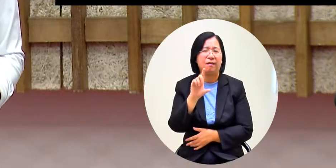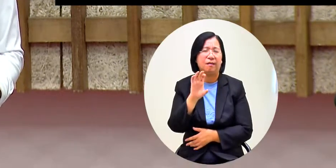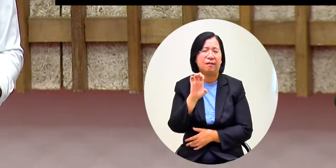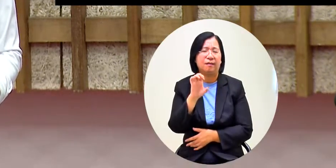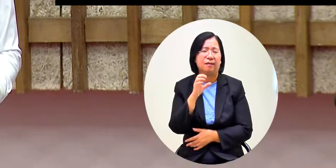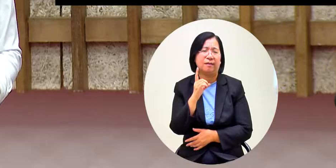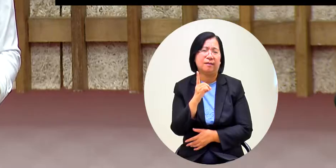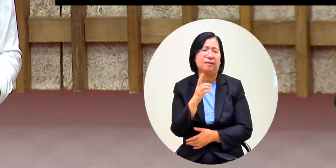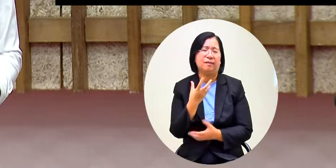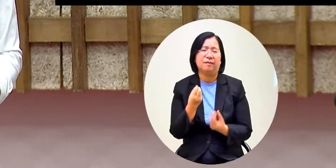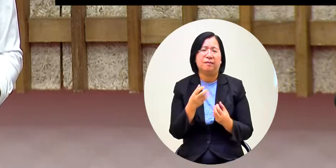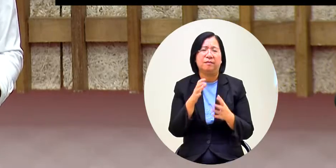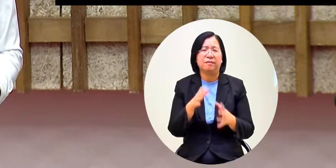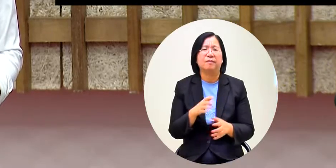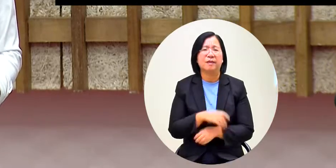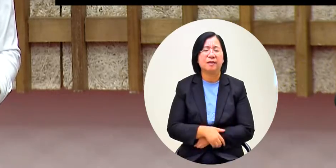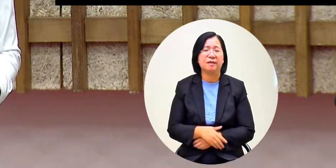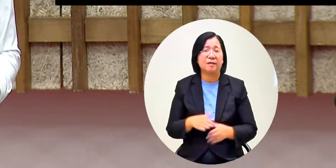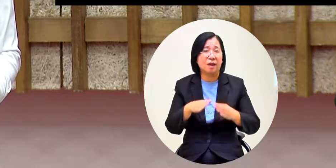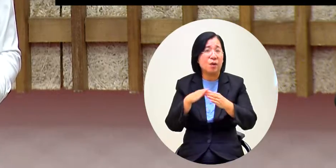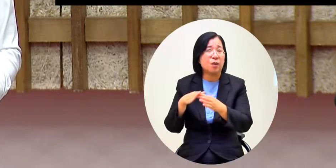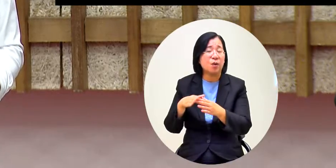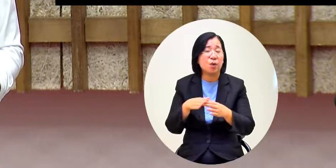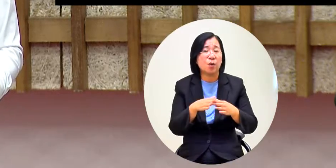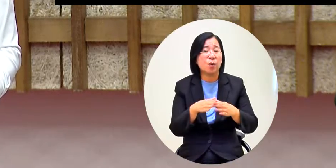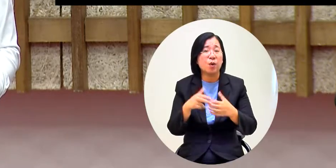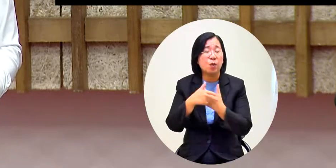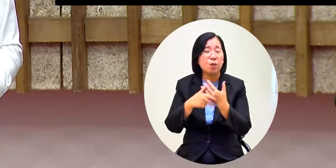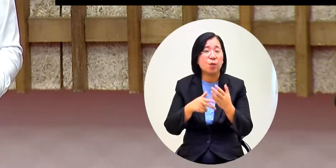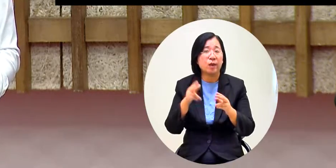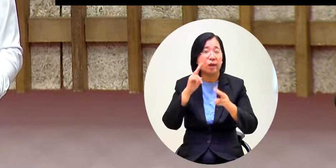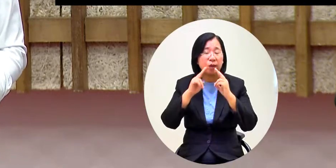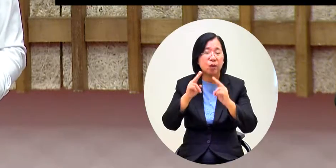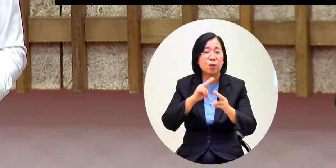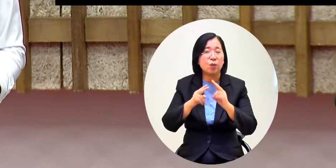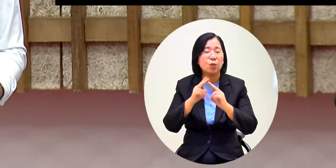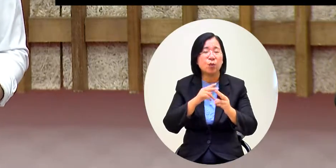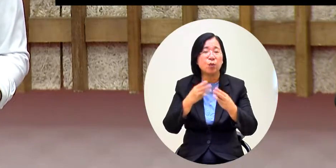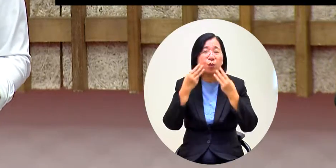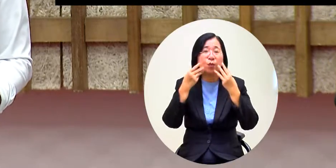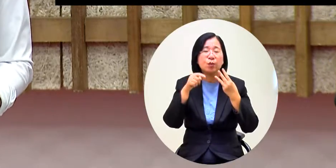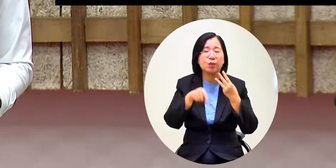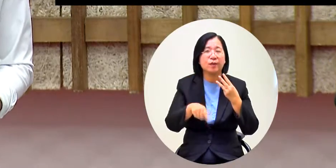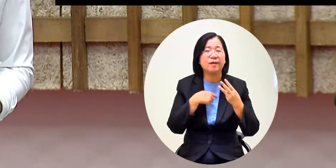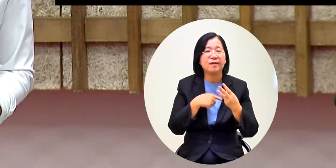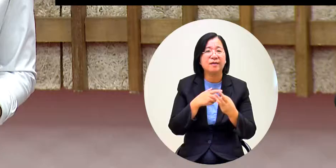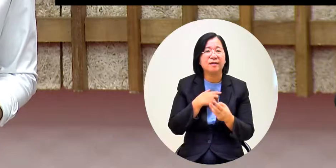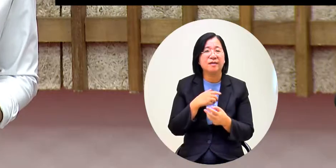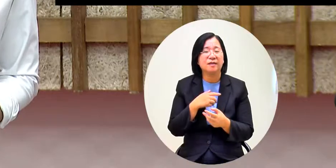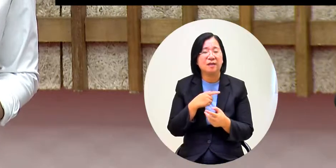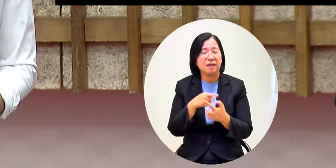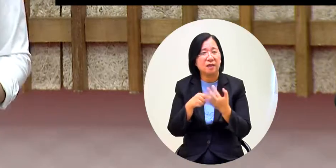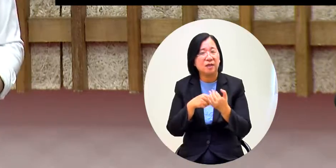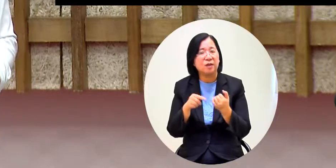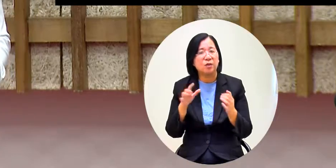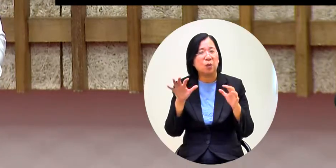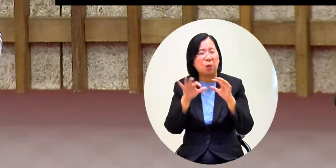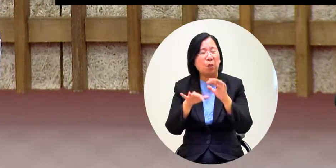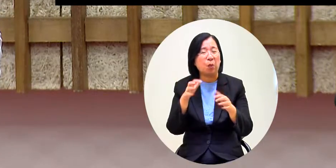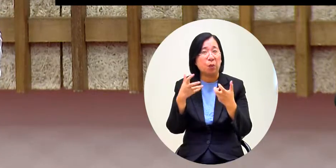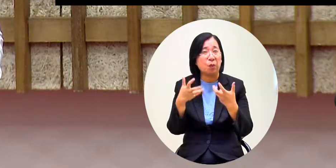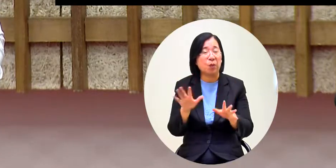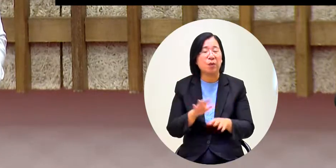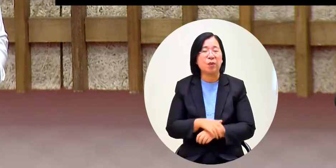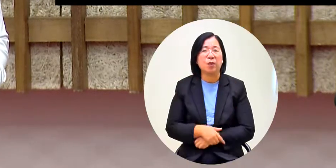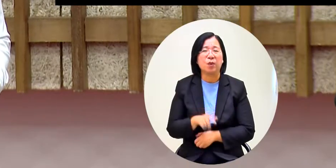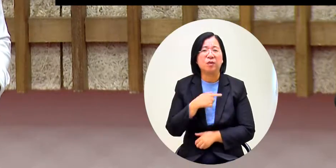营是现在每一年超过380万人来到这边休闲休憩的收宅，公车站体小小的这样。好，我